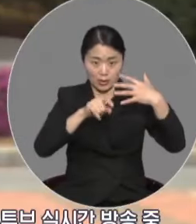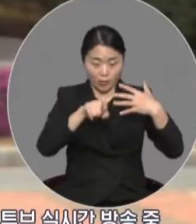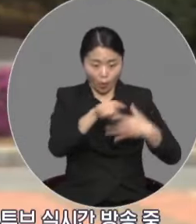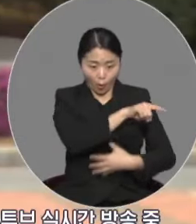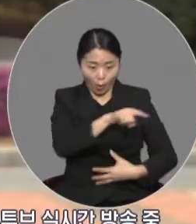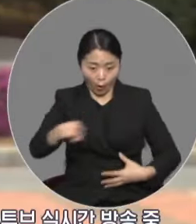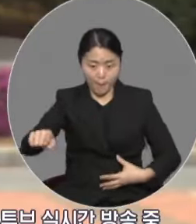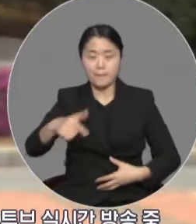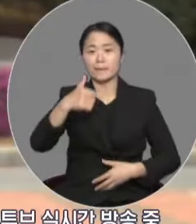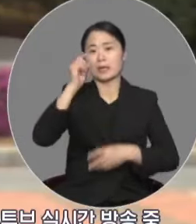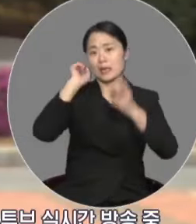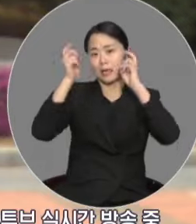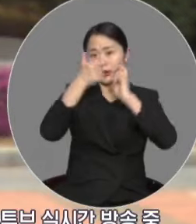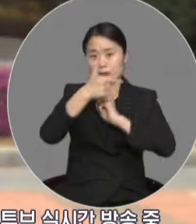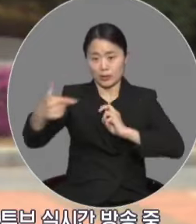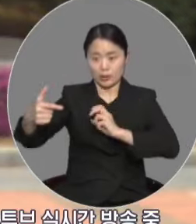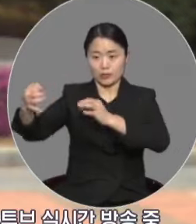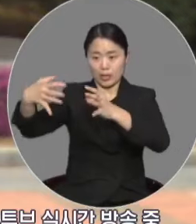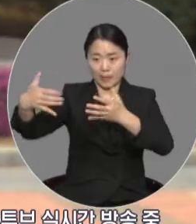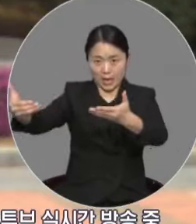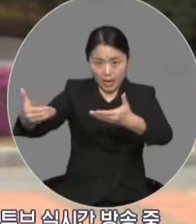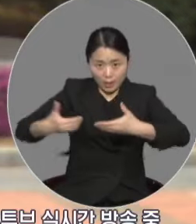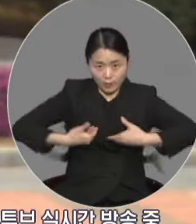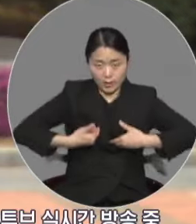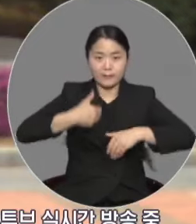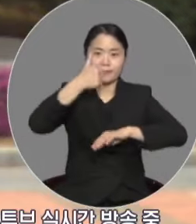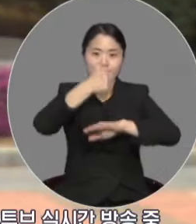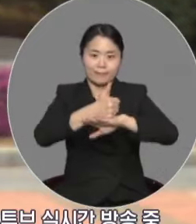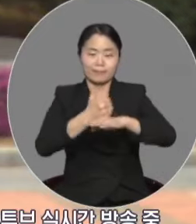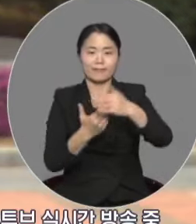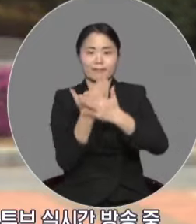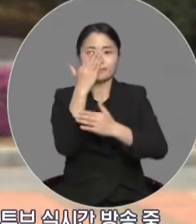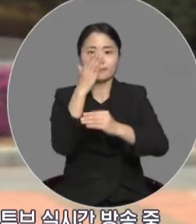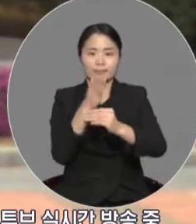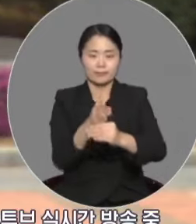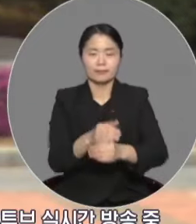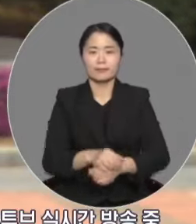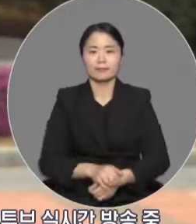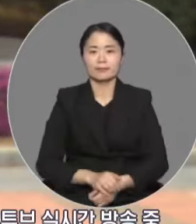대규모 투자를 이끌어내는 성과를 거두고 있습니다. UBC 뉴스 김영환입니다.